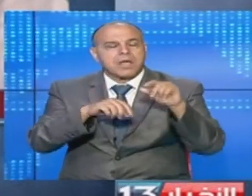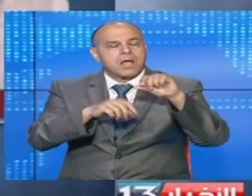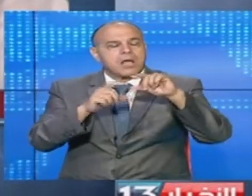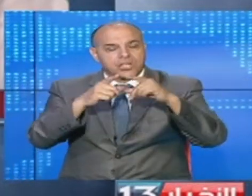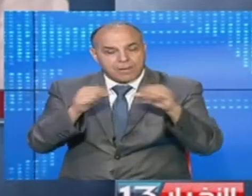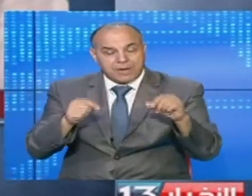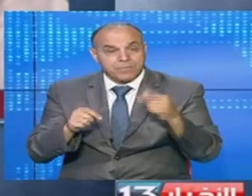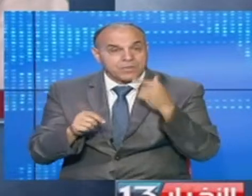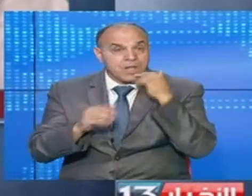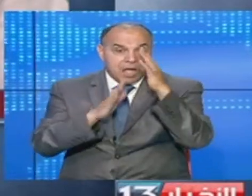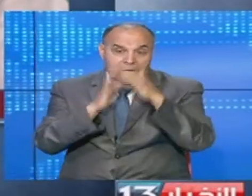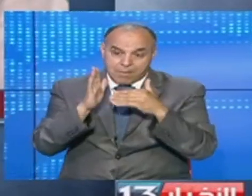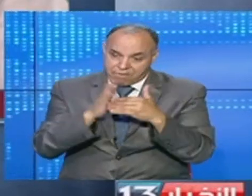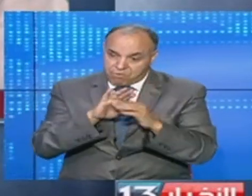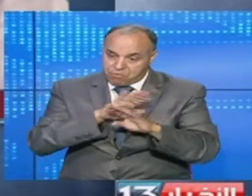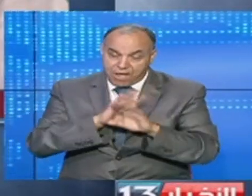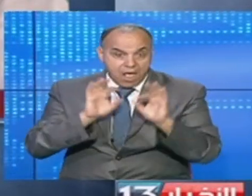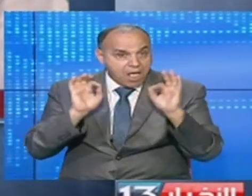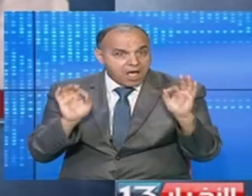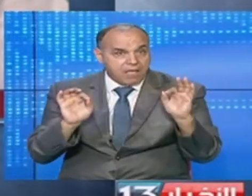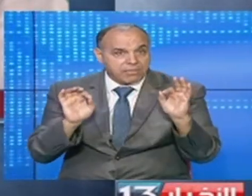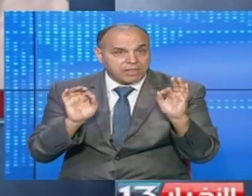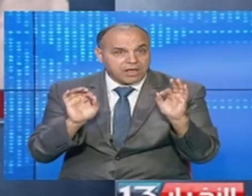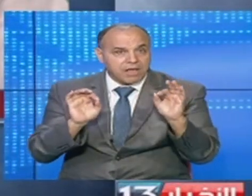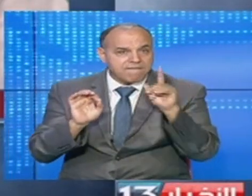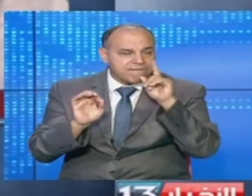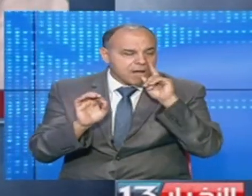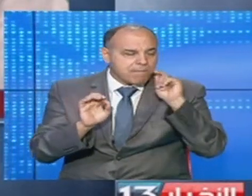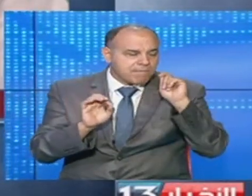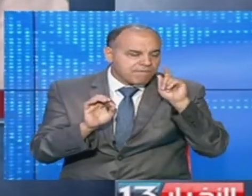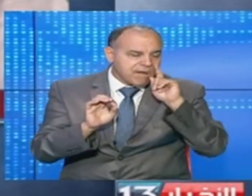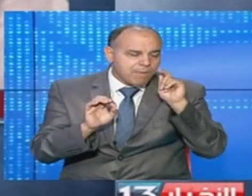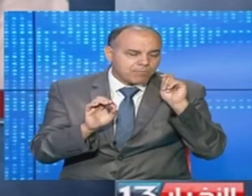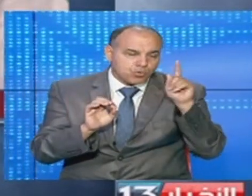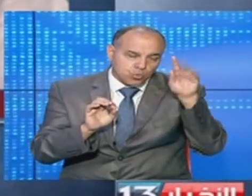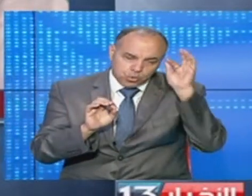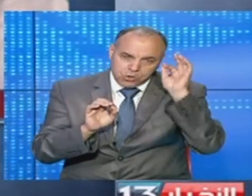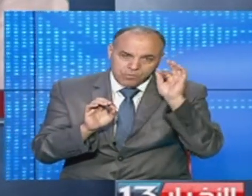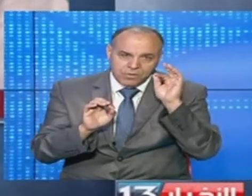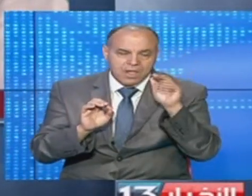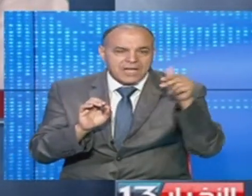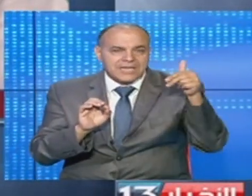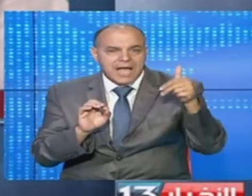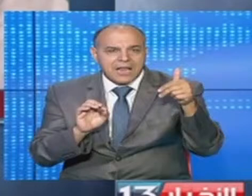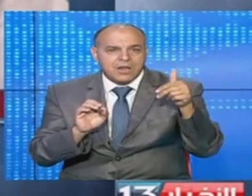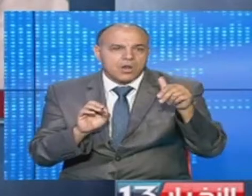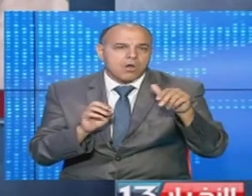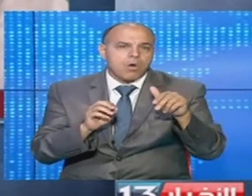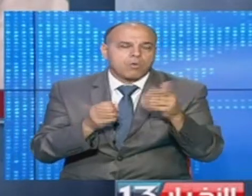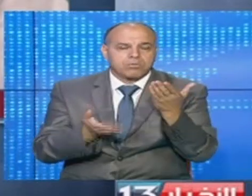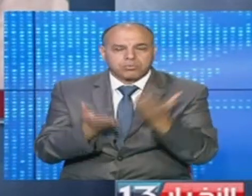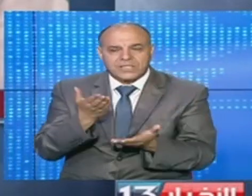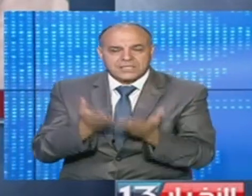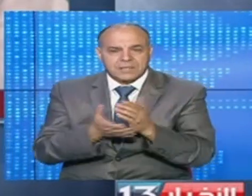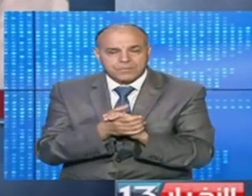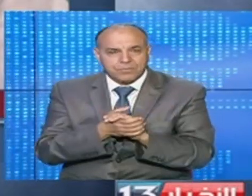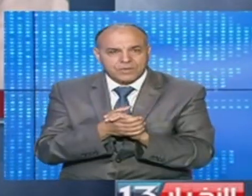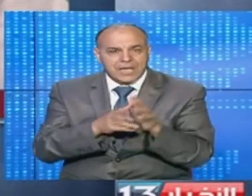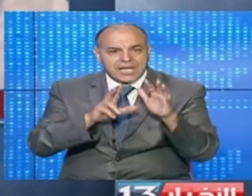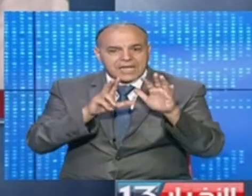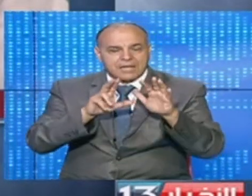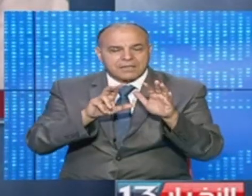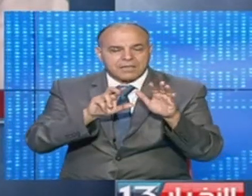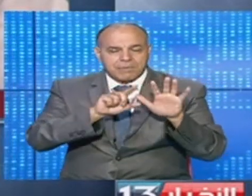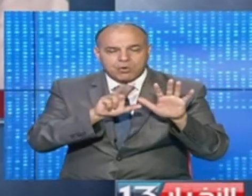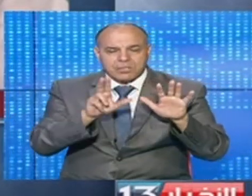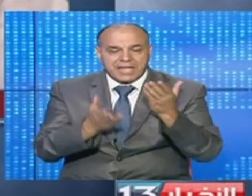نظمه القائمه النهائيه الرسميه المصارعتين التونسيتين نهايه شيخ روحو في وزن اكثر من ثمانيه